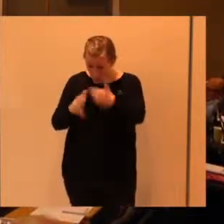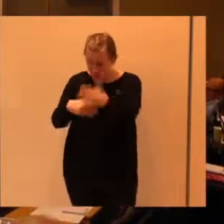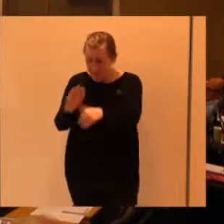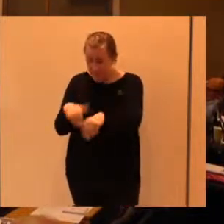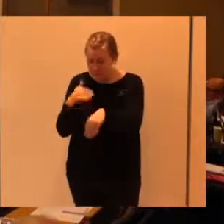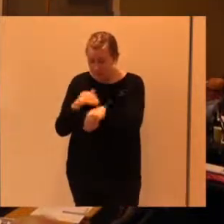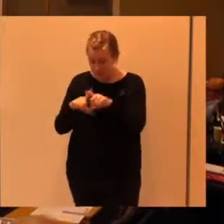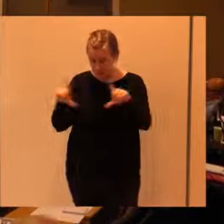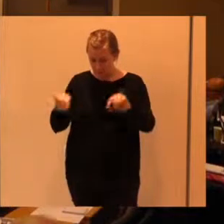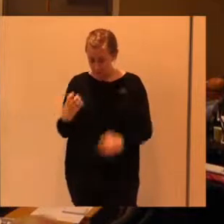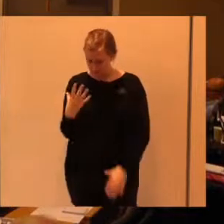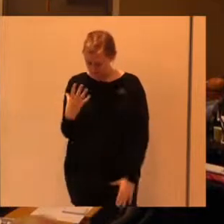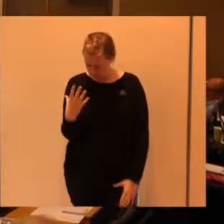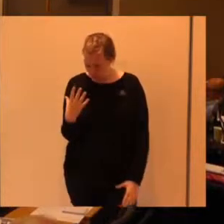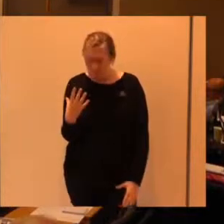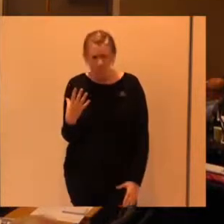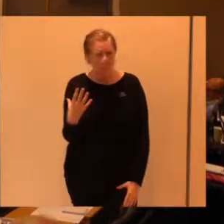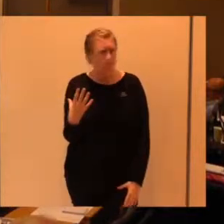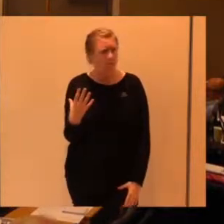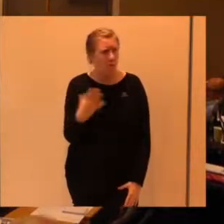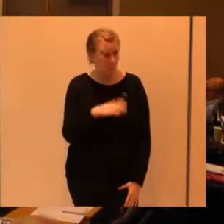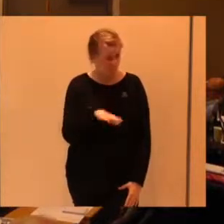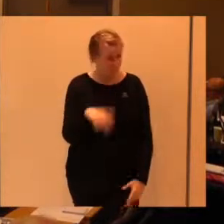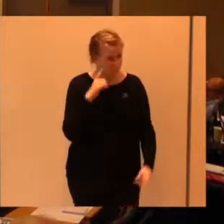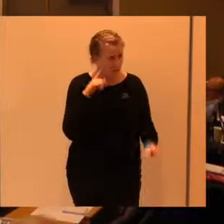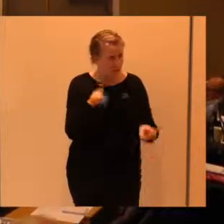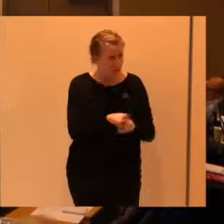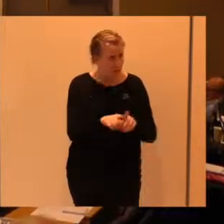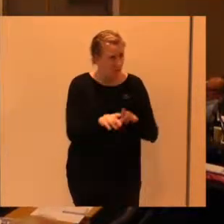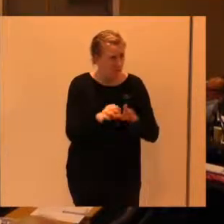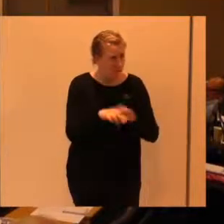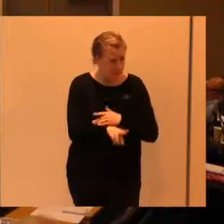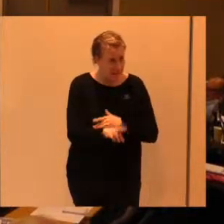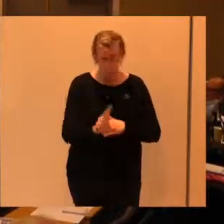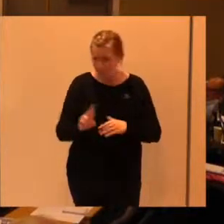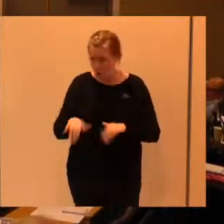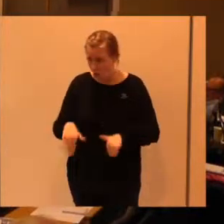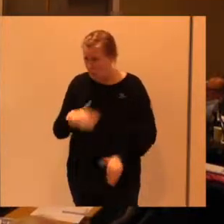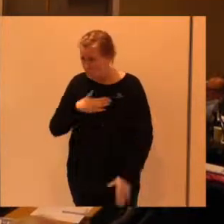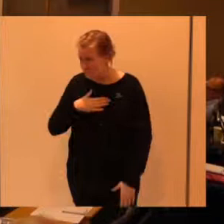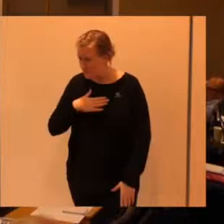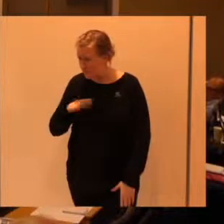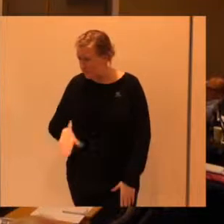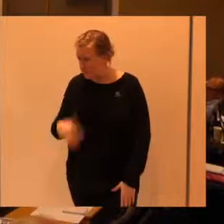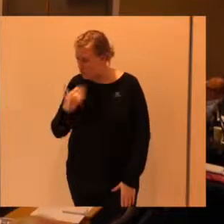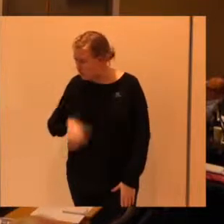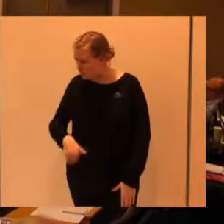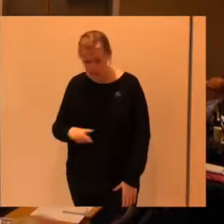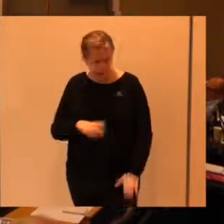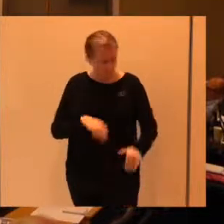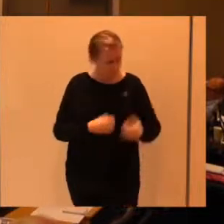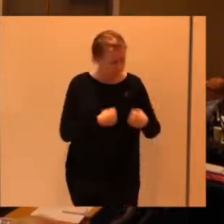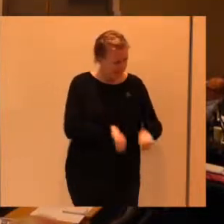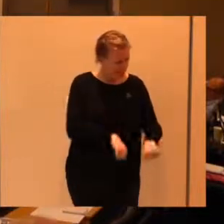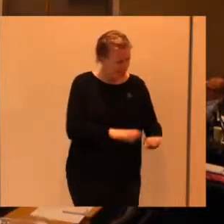så obegripligt. Så man vet inte om barnet liksom har dött. Eller om verksamheten har dött. Eller om man